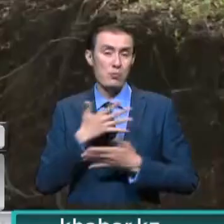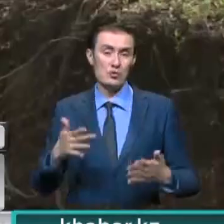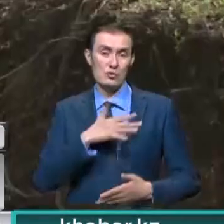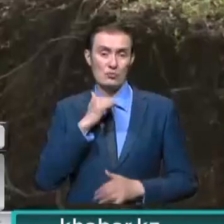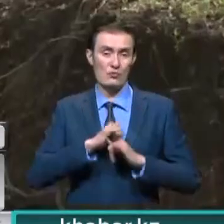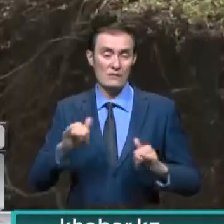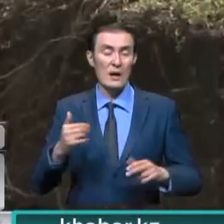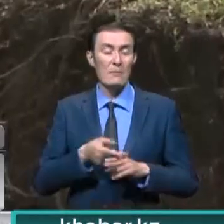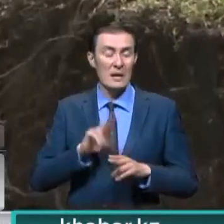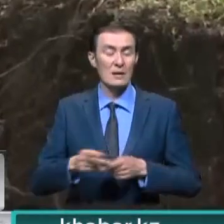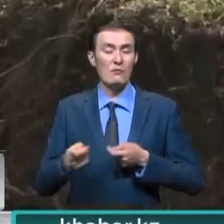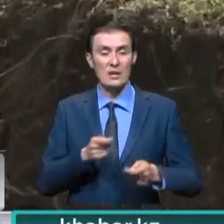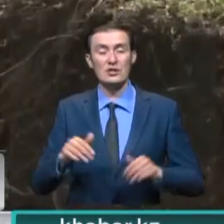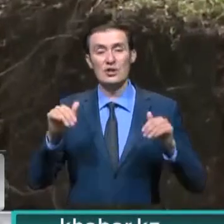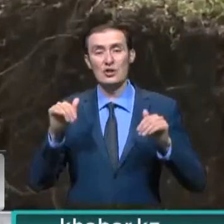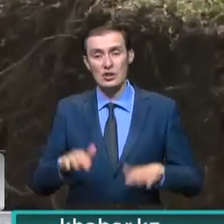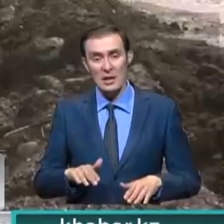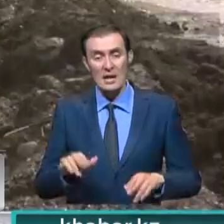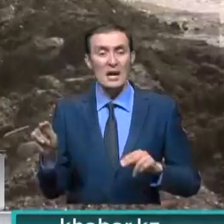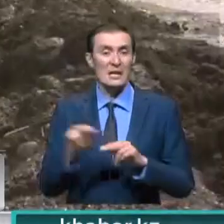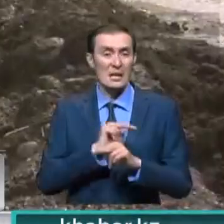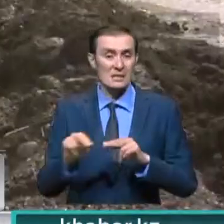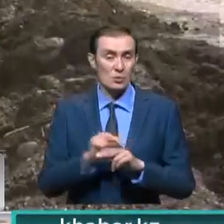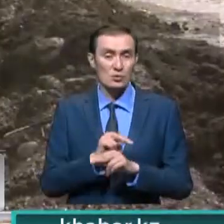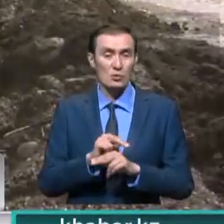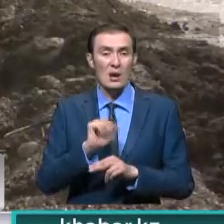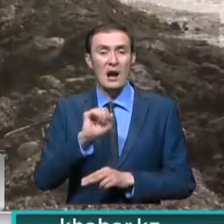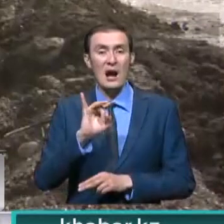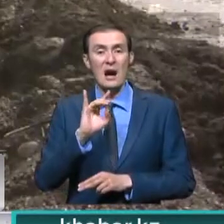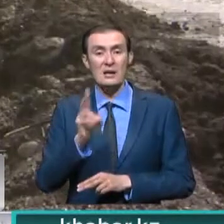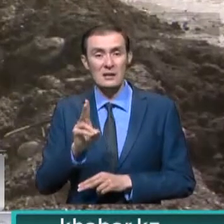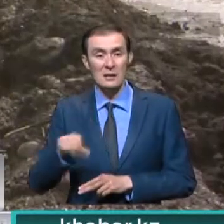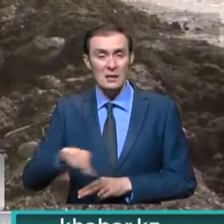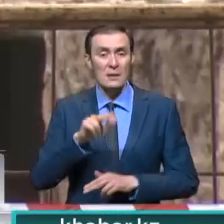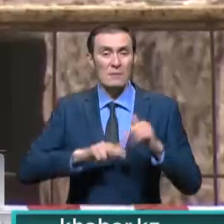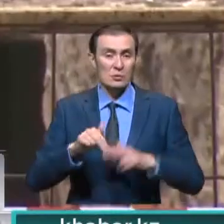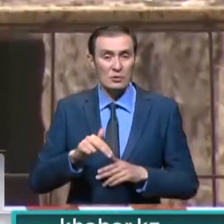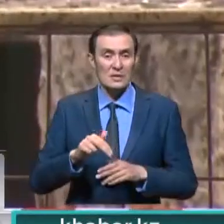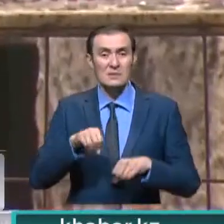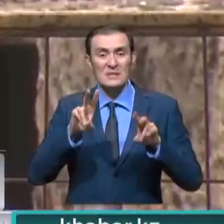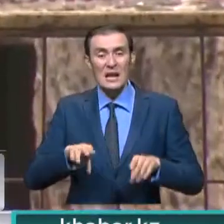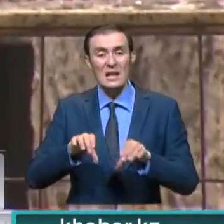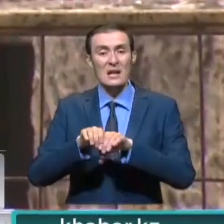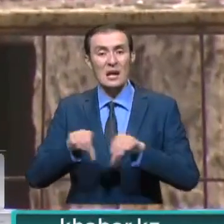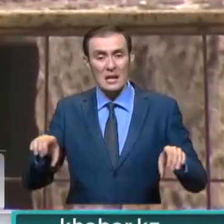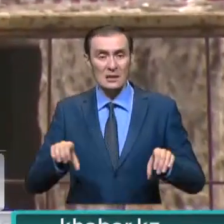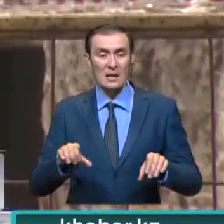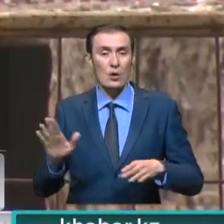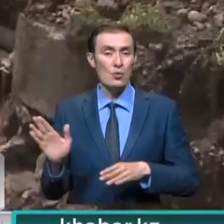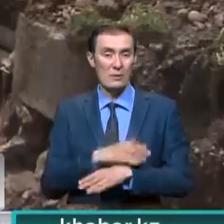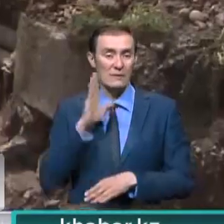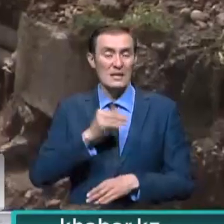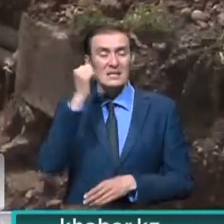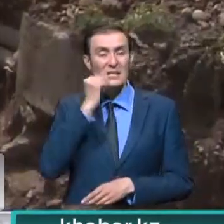увеличивается. Поэтому местные власти решили провести реконструкцию арычных сетей и построить коллекторы для отвода воды. Старые